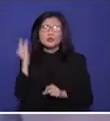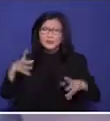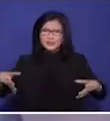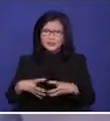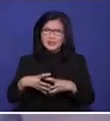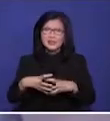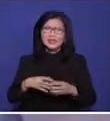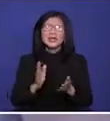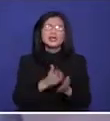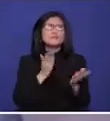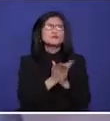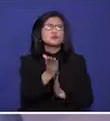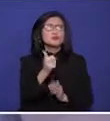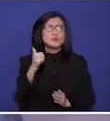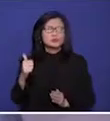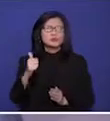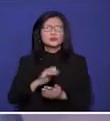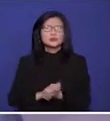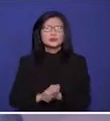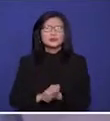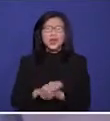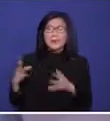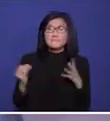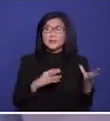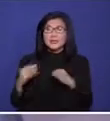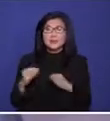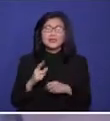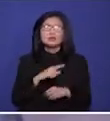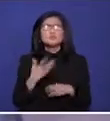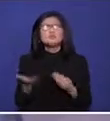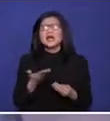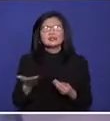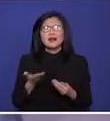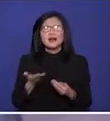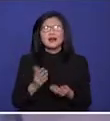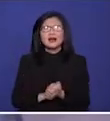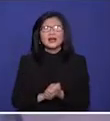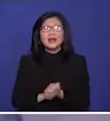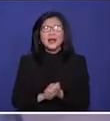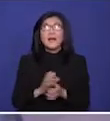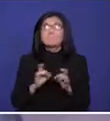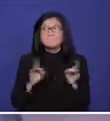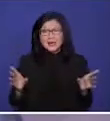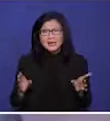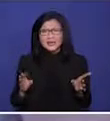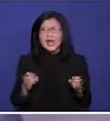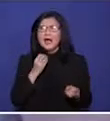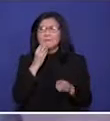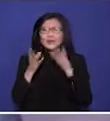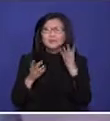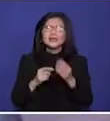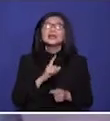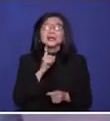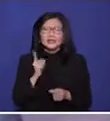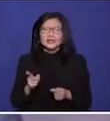dan berkualitas. Berdebat itu biasa. Perbedaan pendapat adalah